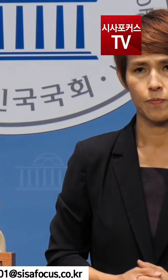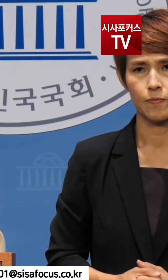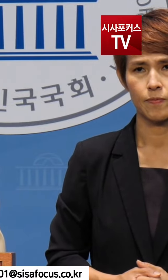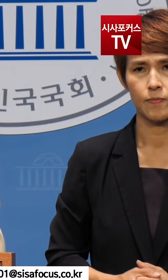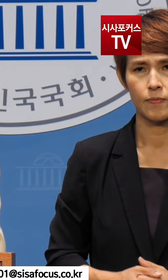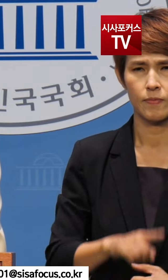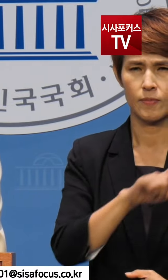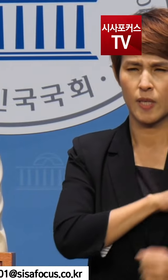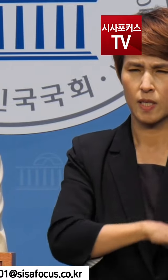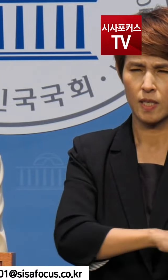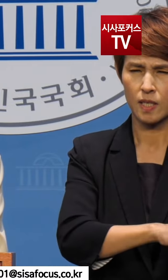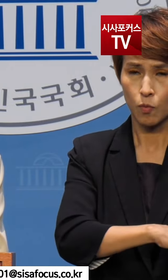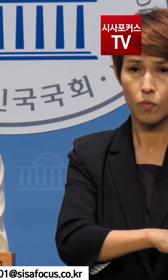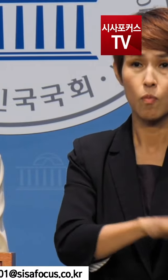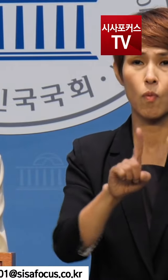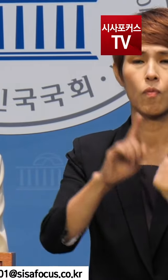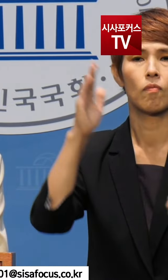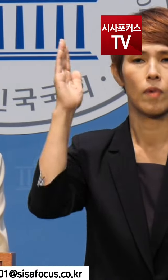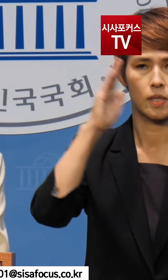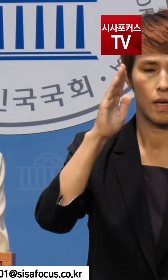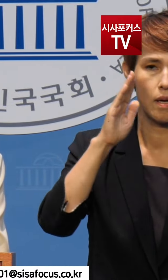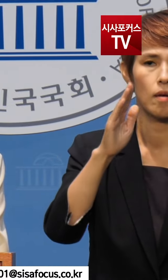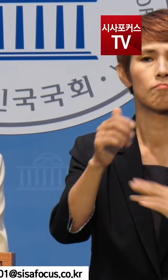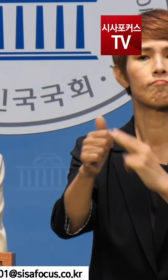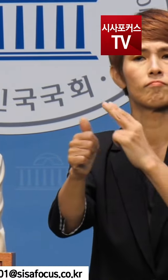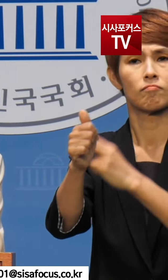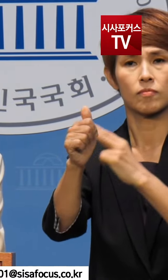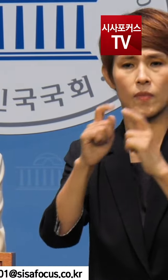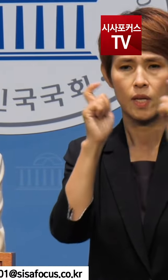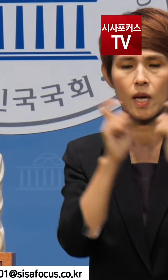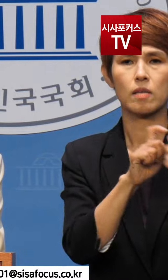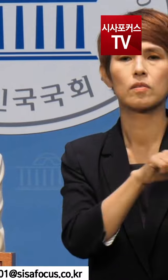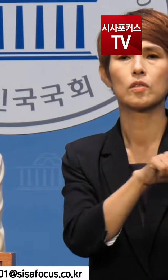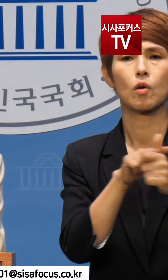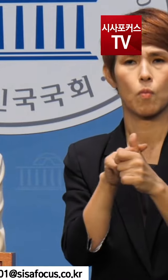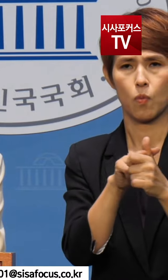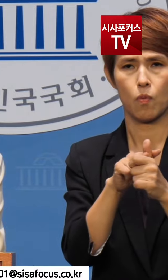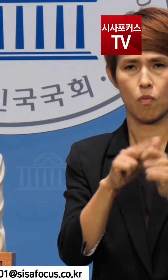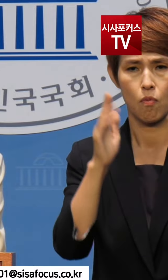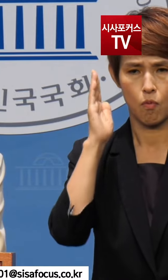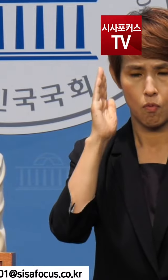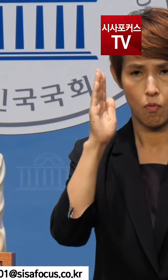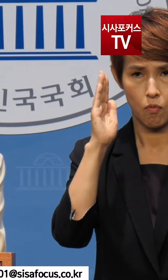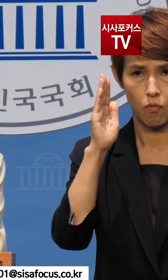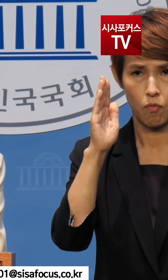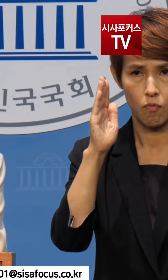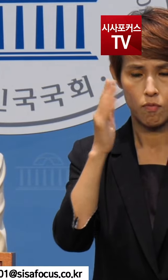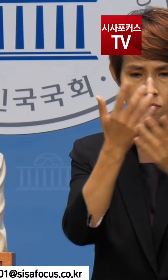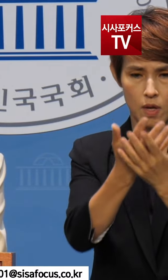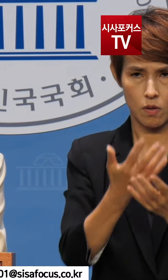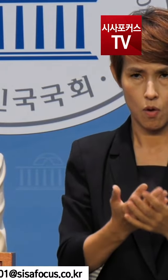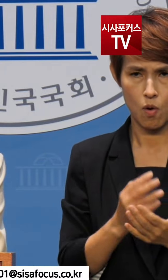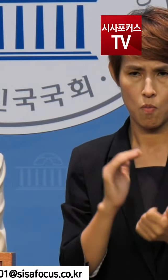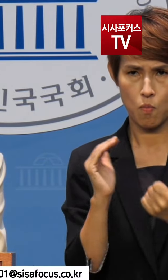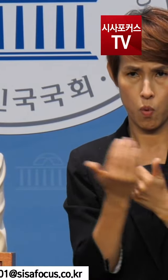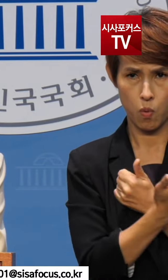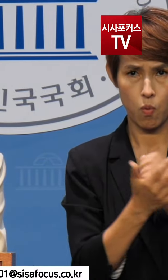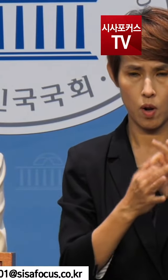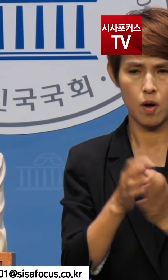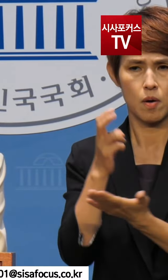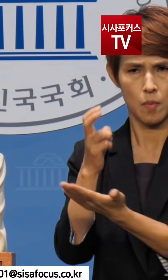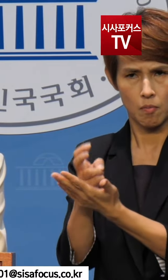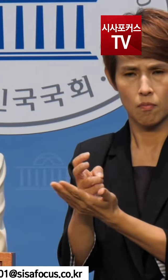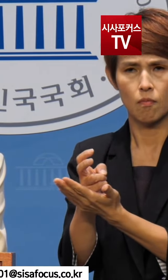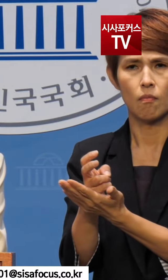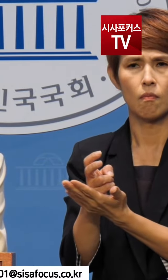오히려 가장 기본적인 학생과 교사의 개인정보와 학습 데이터 보호에 대해 법적, 제도적